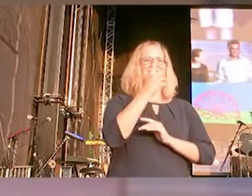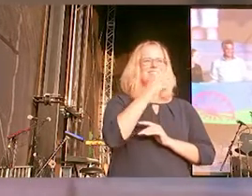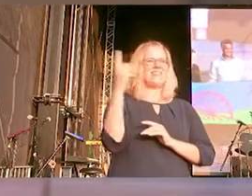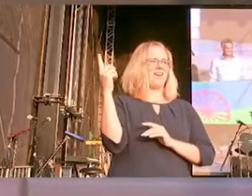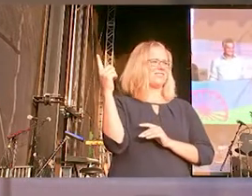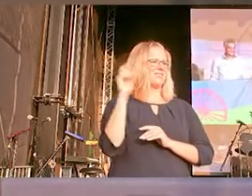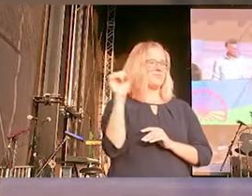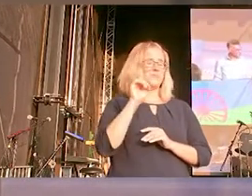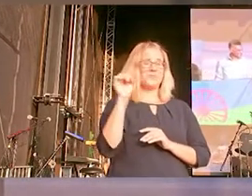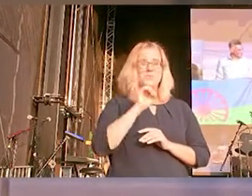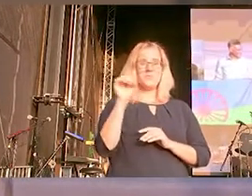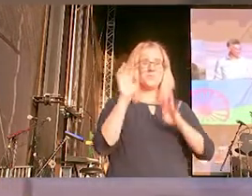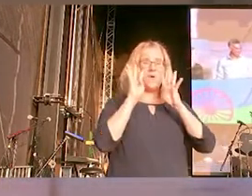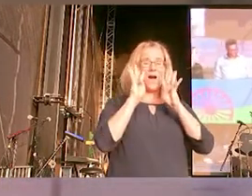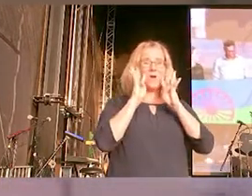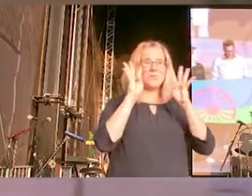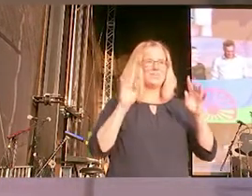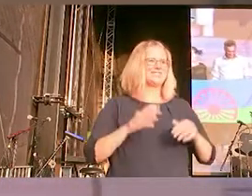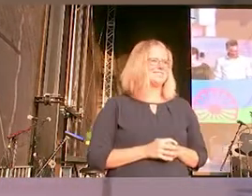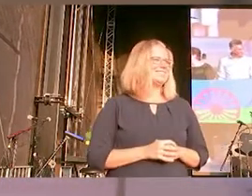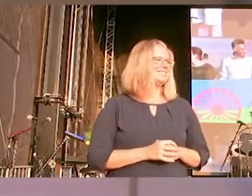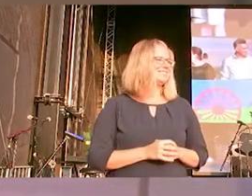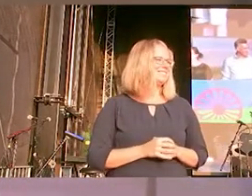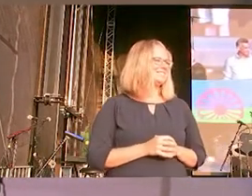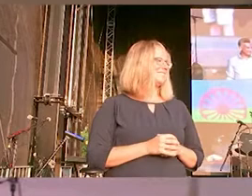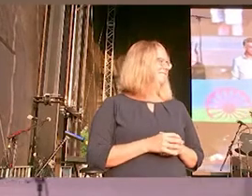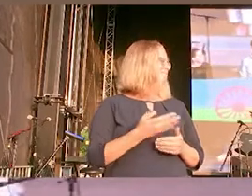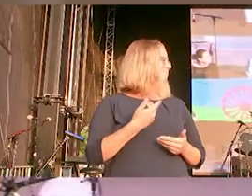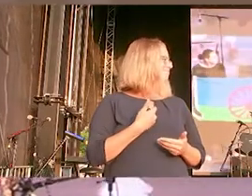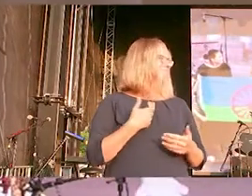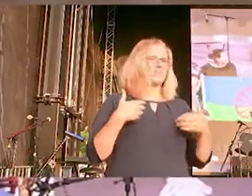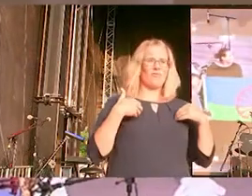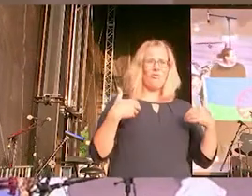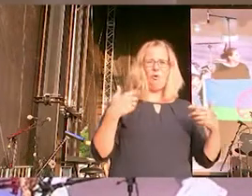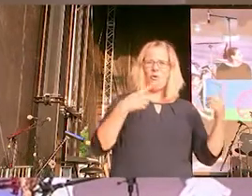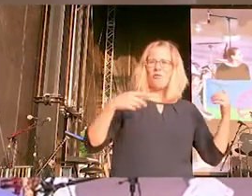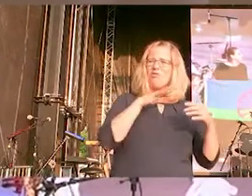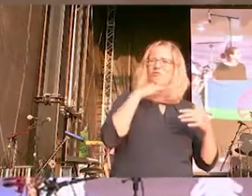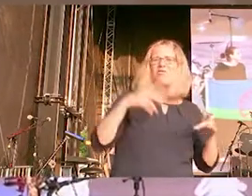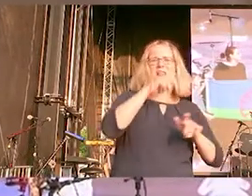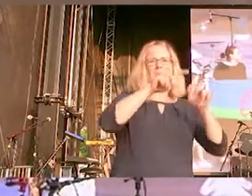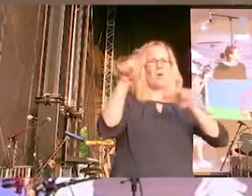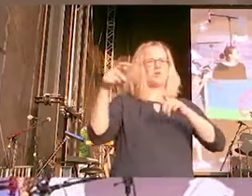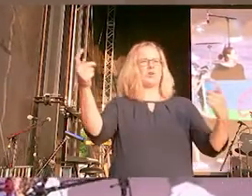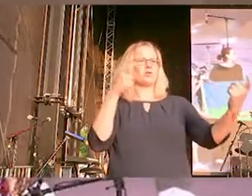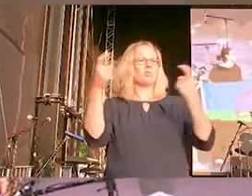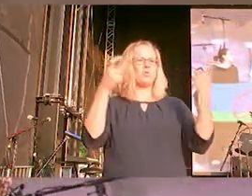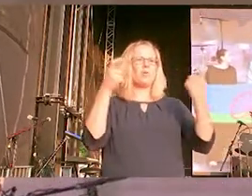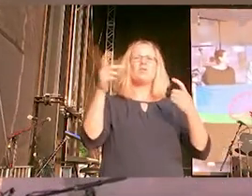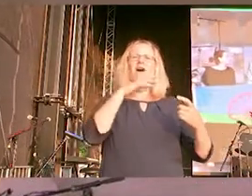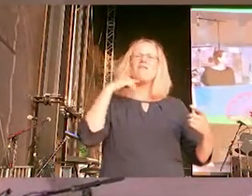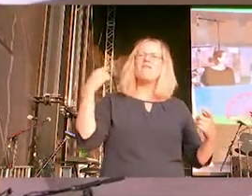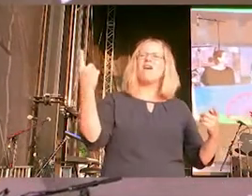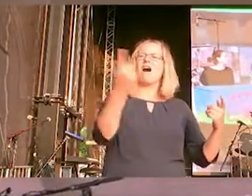mein Gott, es ist so krass. Ja, ich bin froh, dass so viele von euch gekommen sind und dass wir alle